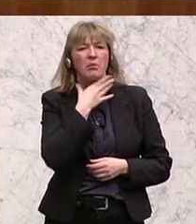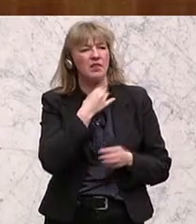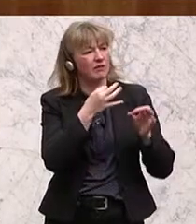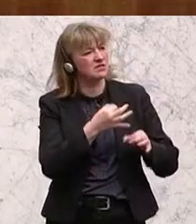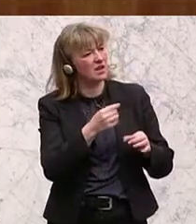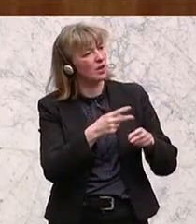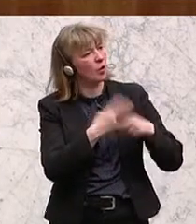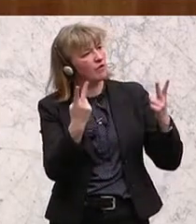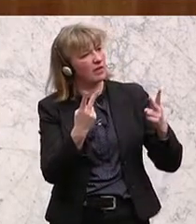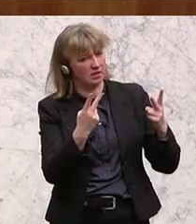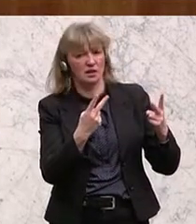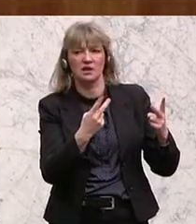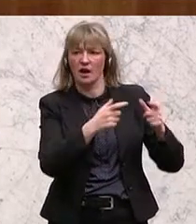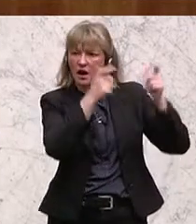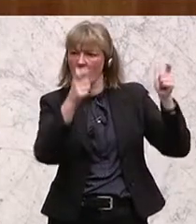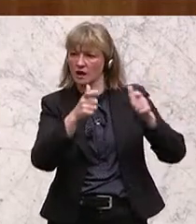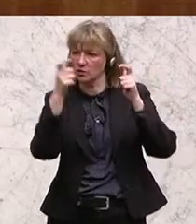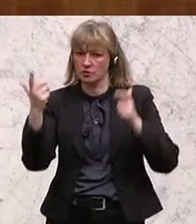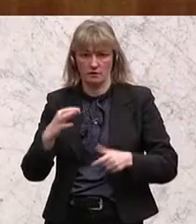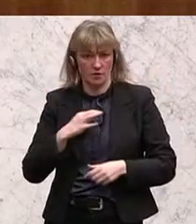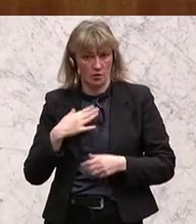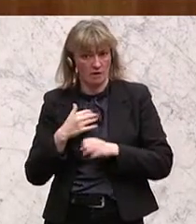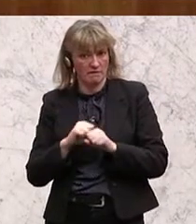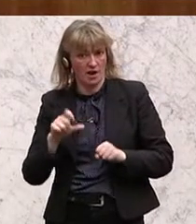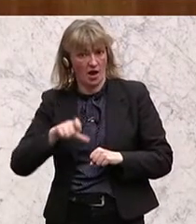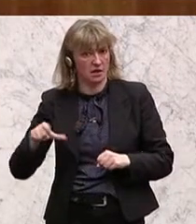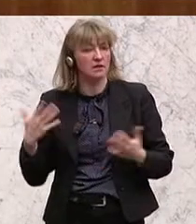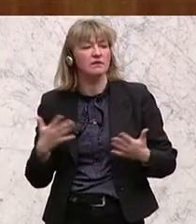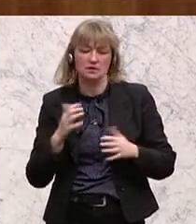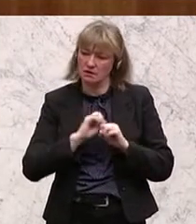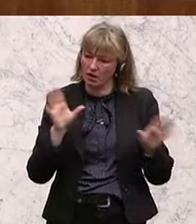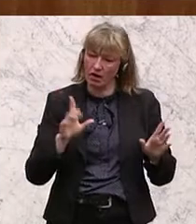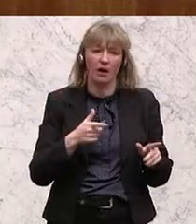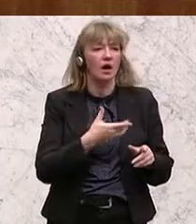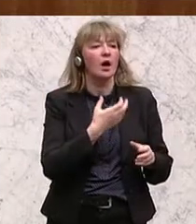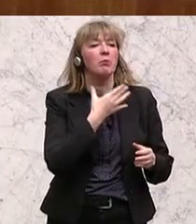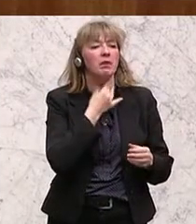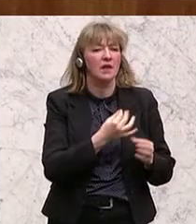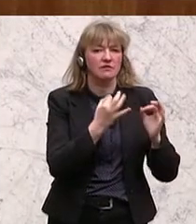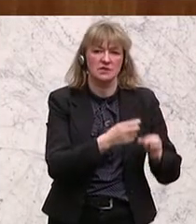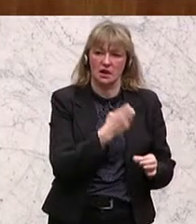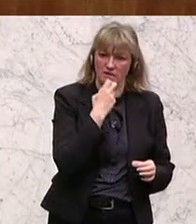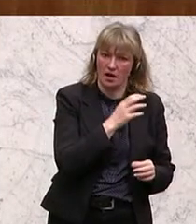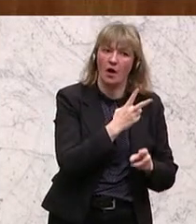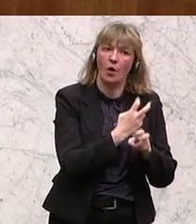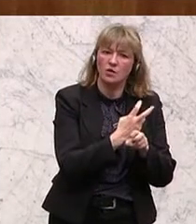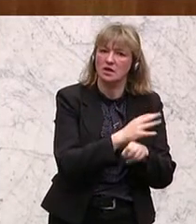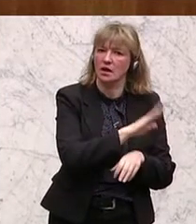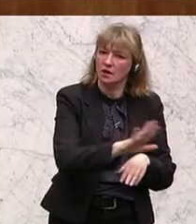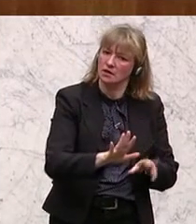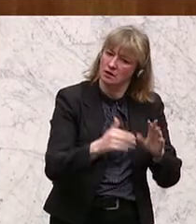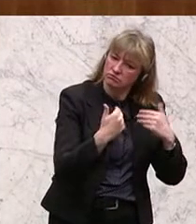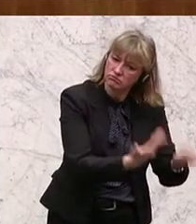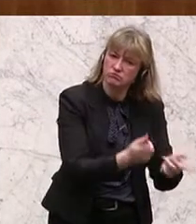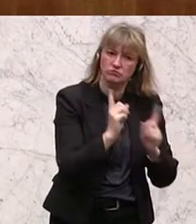Einrichtungen? Für uns Freiheitliche ist ganz klar, die Bedarfsträger sind die österreichischen Kinder und Jugendlichen, denen ein Studium ermöglicht werden